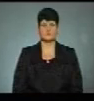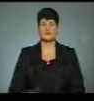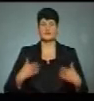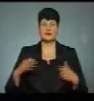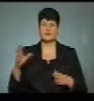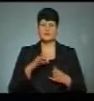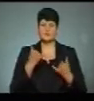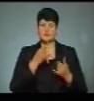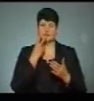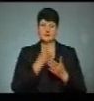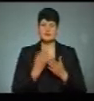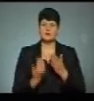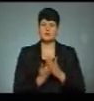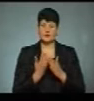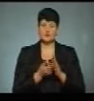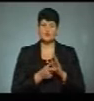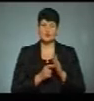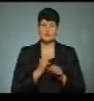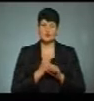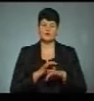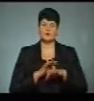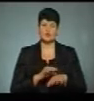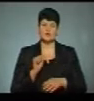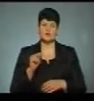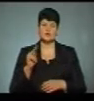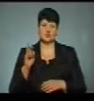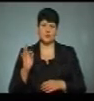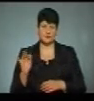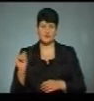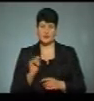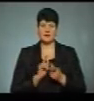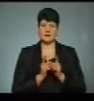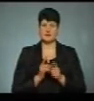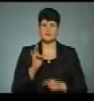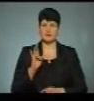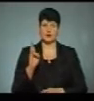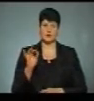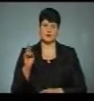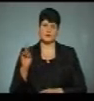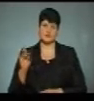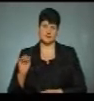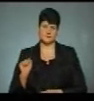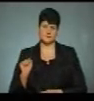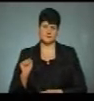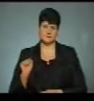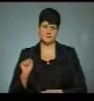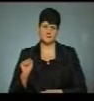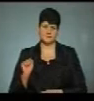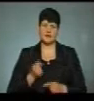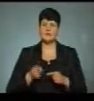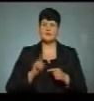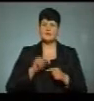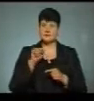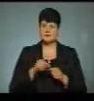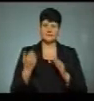Вітаю всіх, хто зараз з нами. Ви дивитесь новини. У студії для вас працюють ведуча Анастасія Чечко і сурдоперекладач Надія Коцовська. І у цьому